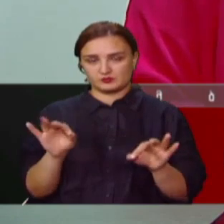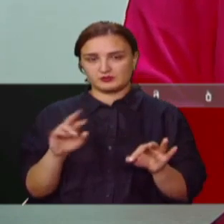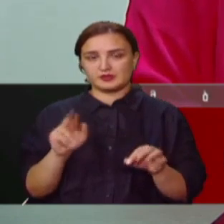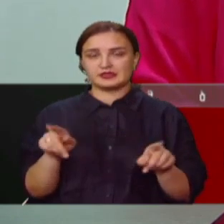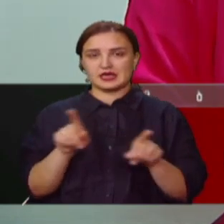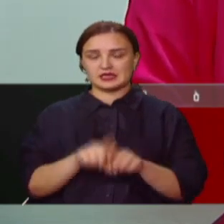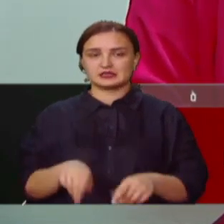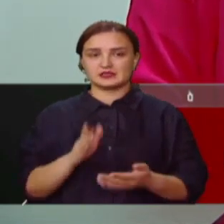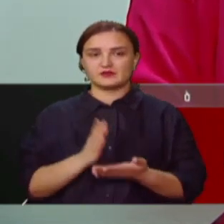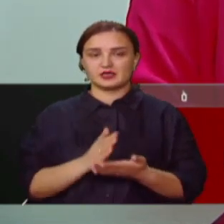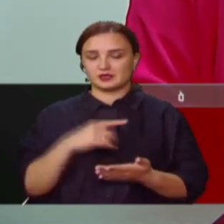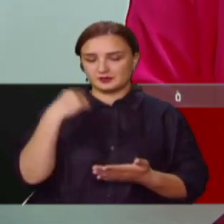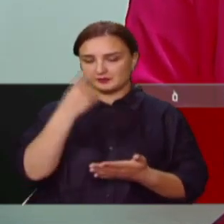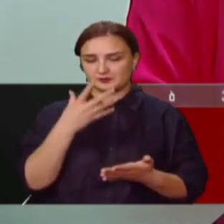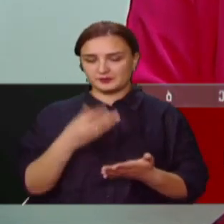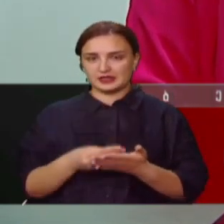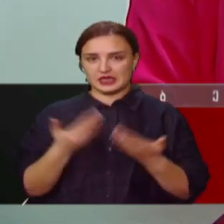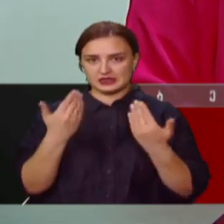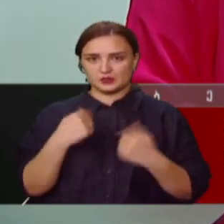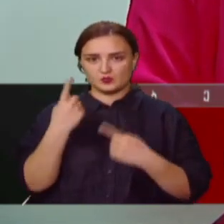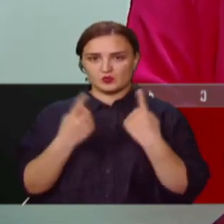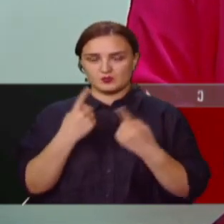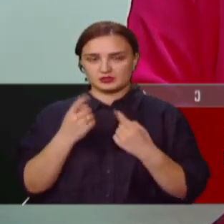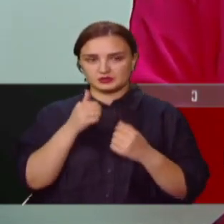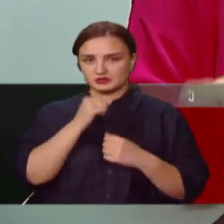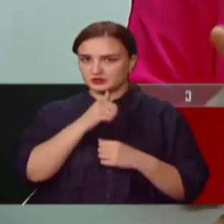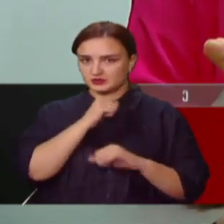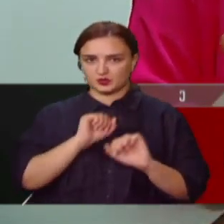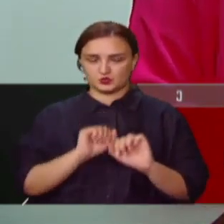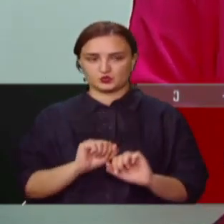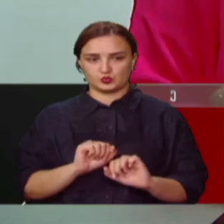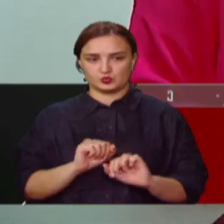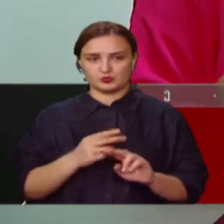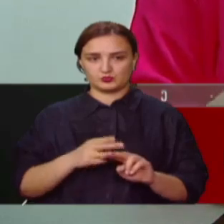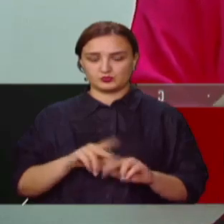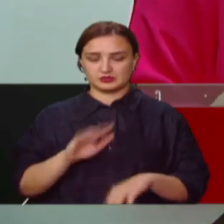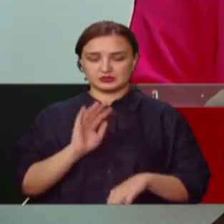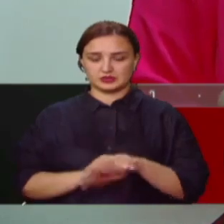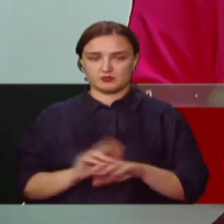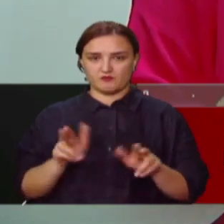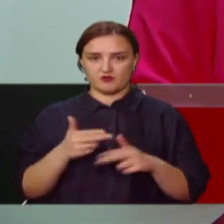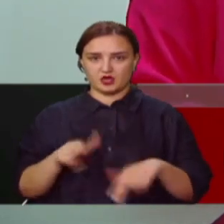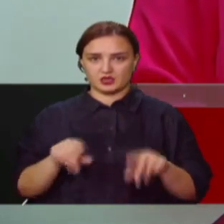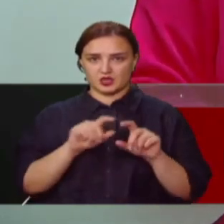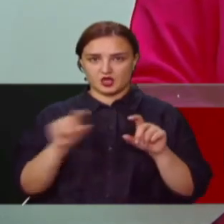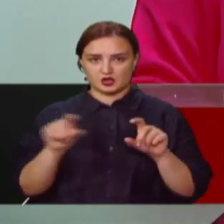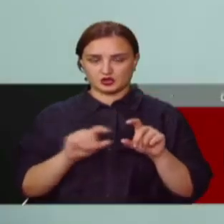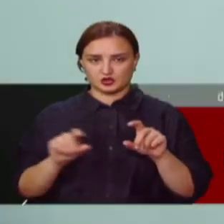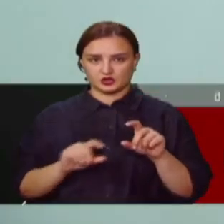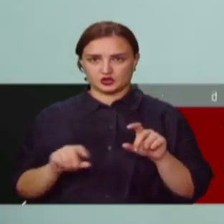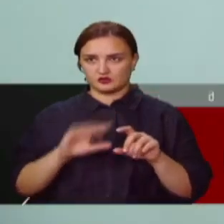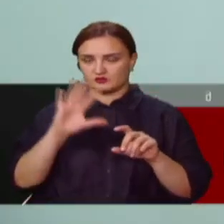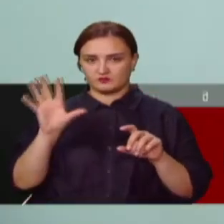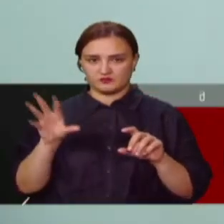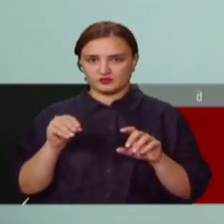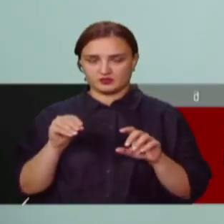აგრეთვე პირადი ინფორმაციის დაცულობა, იმიტომ რომ ეს საბანკო ანგარიშებს დააცხრნენ სვავებივით.